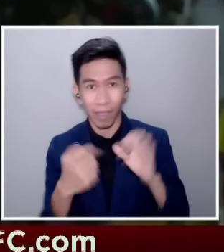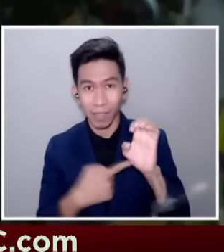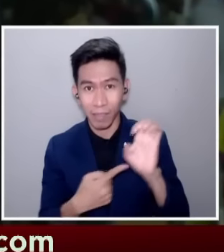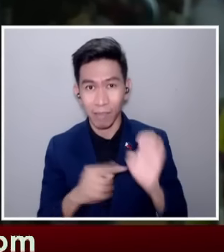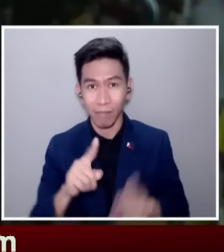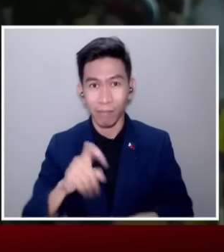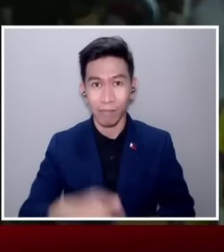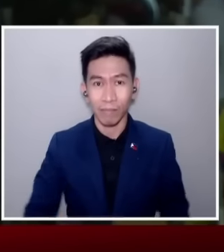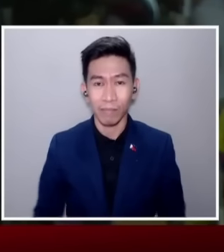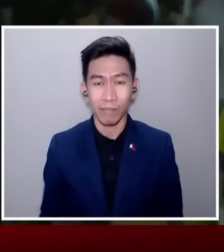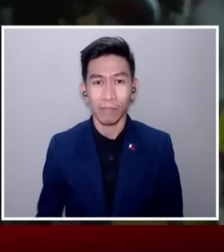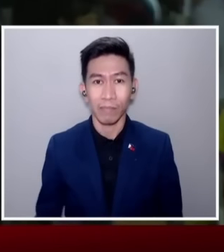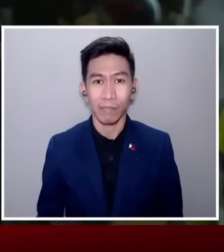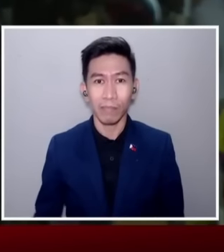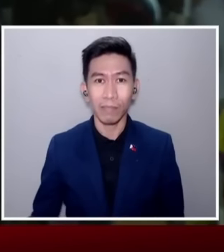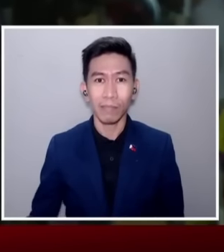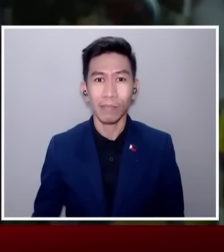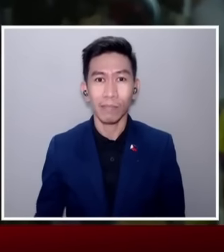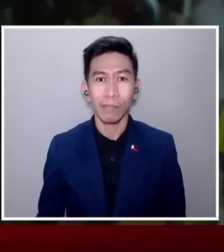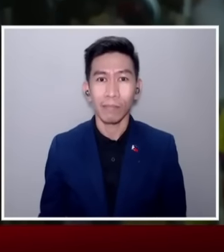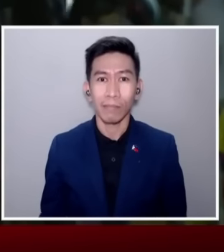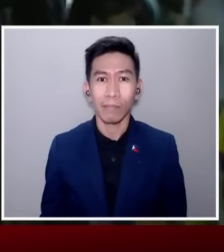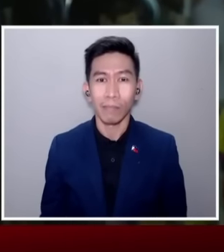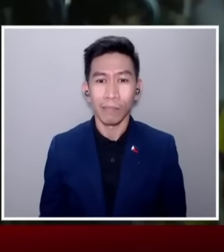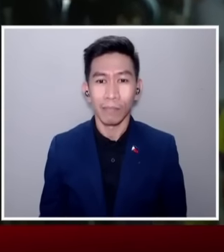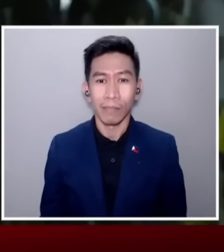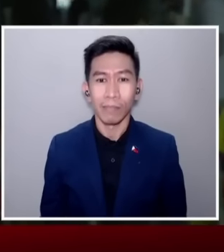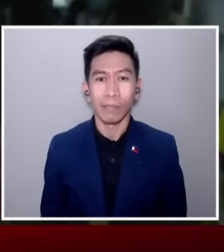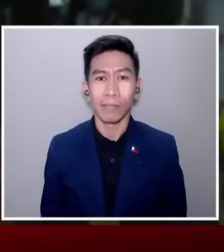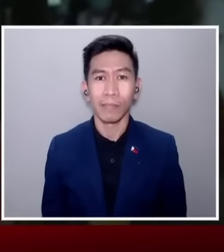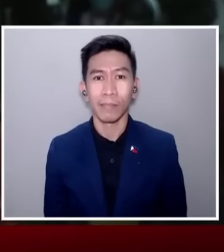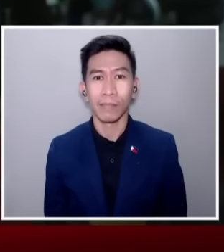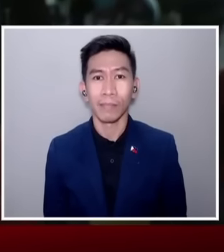O kahit man dito sa Manila, anong dahilan?